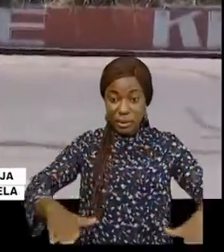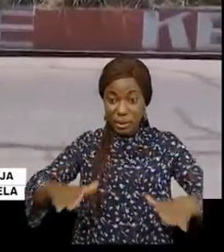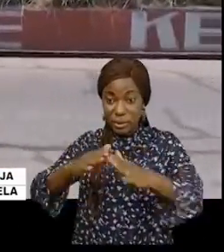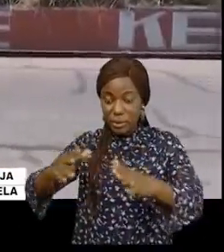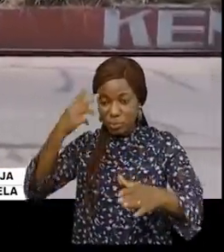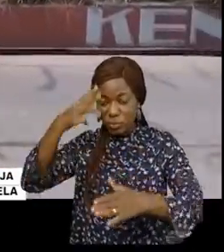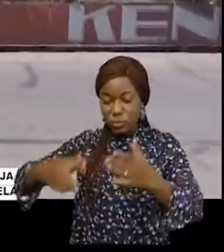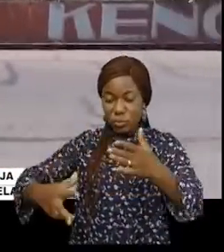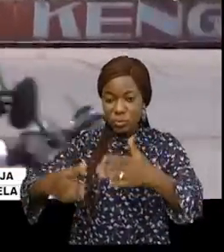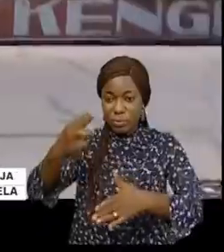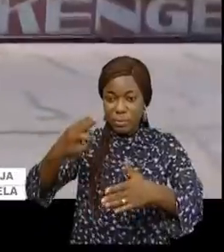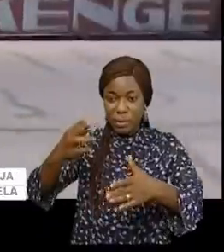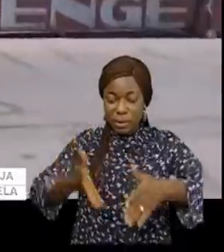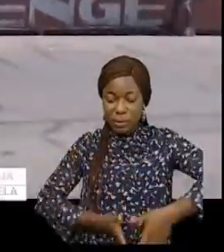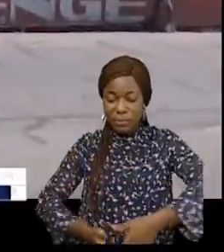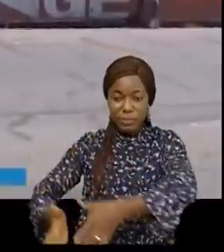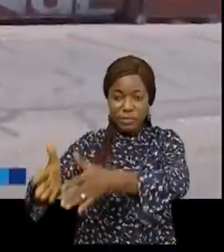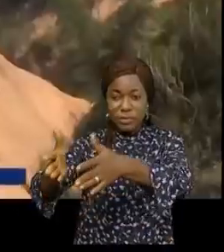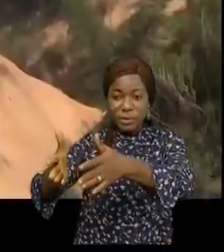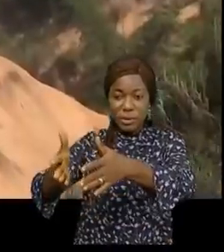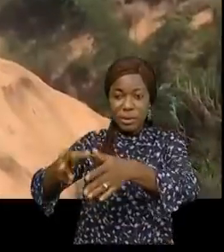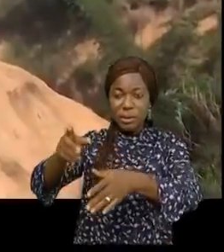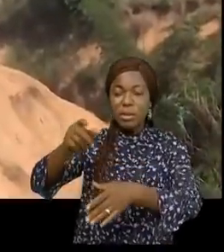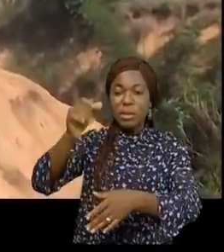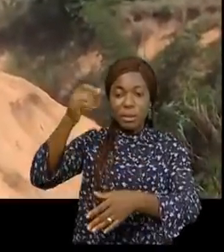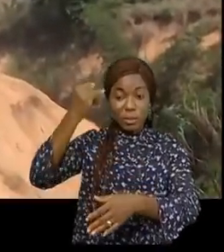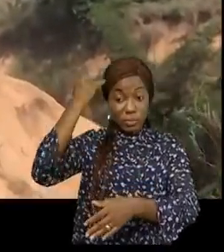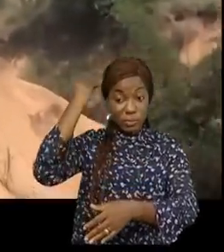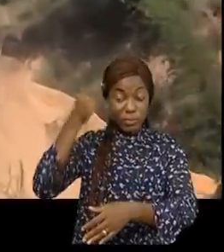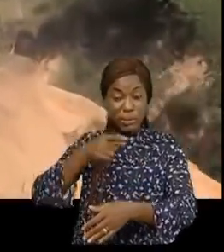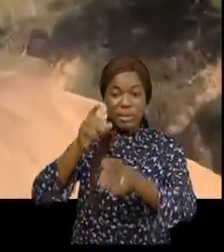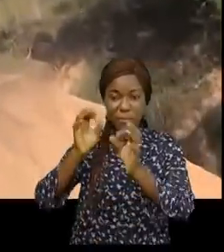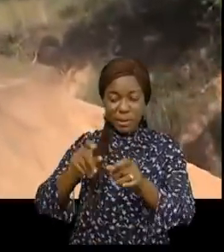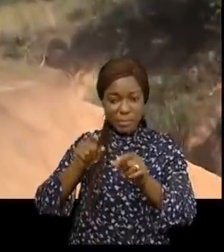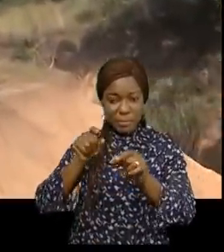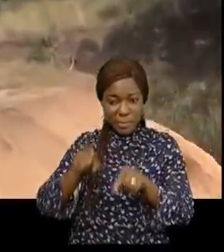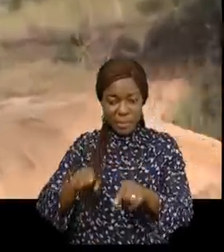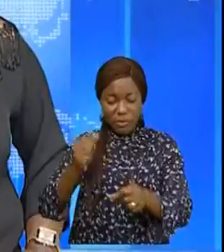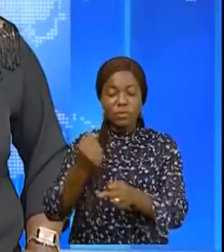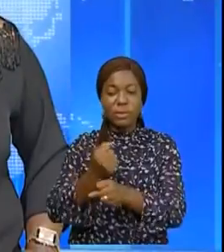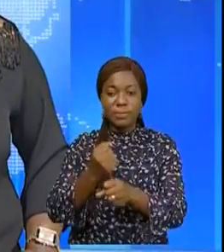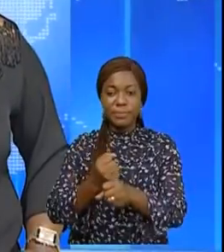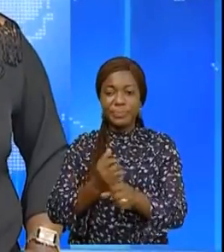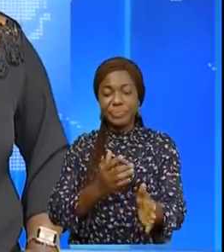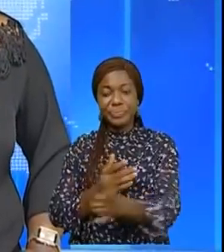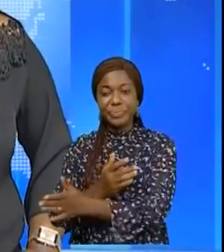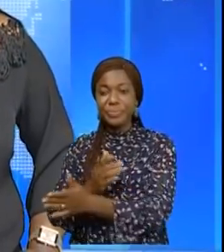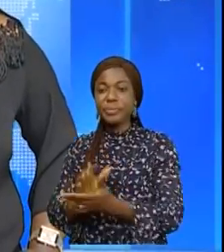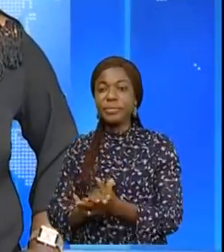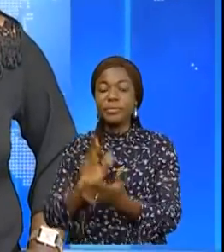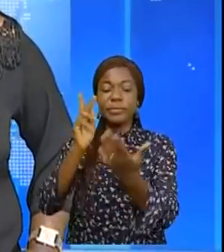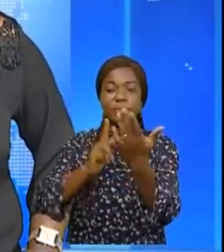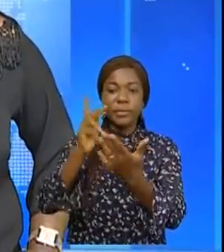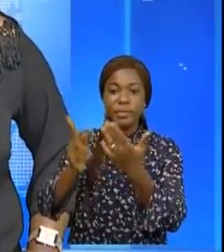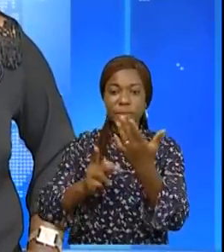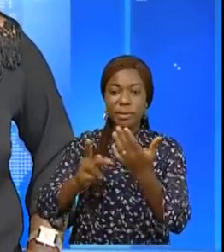Lumumba. Signalons tout de même que ces travaux doivent être exécutés pendant cette période de la saison sèche. Et le projet